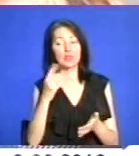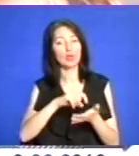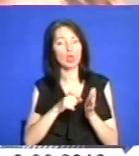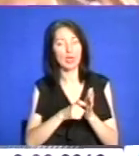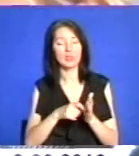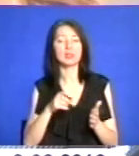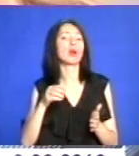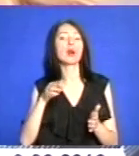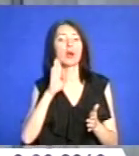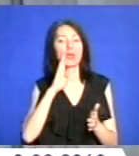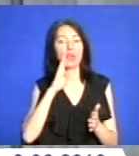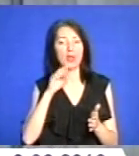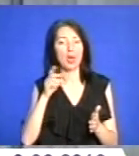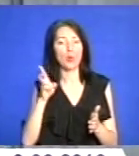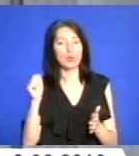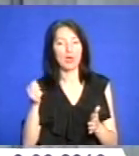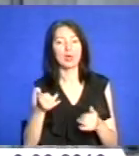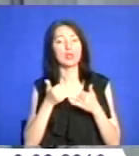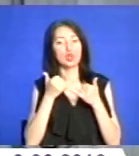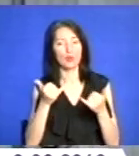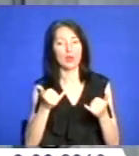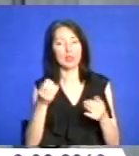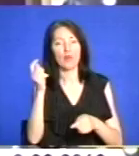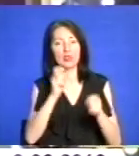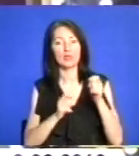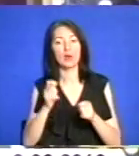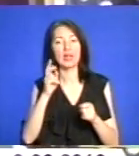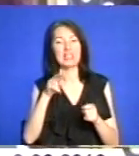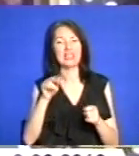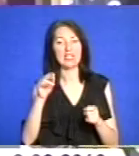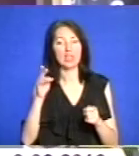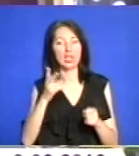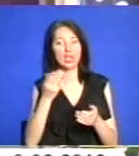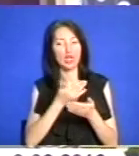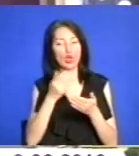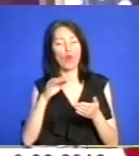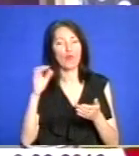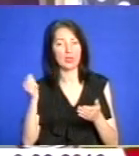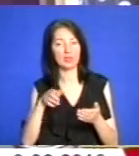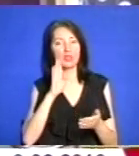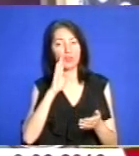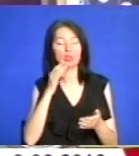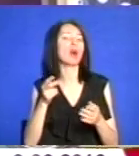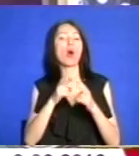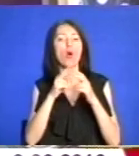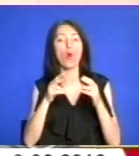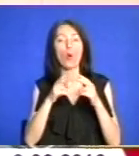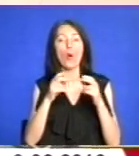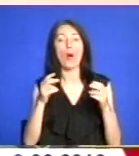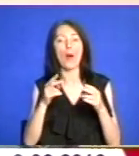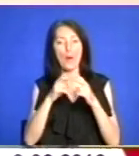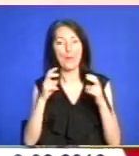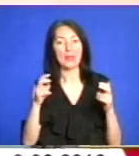Четвертокласниця Таня Босак – шанувальниця фестивалю Children Кінофест. Дівчинка у палаці кіно на вулиці Франка – часта гостя.